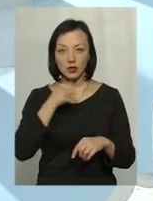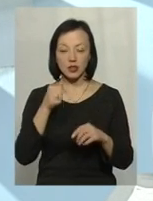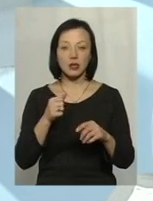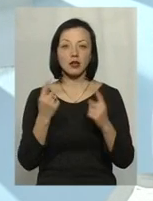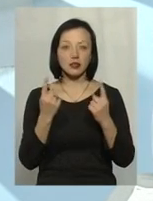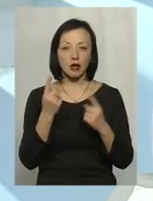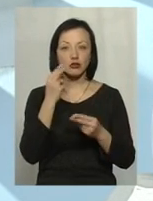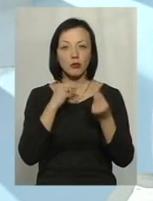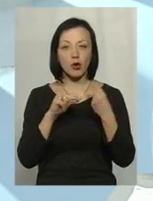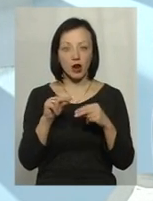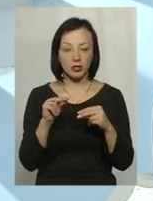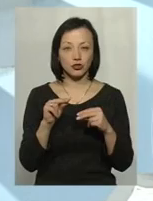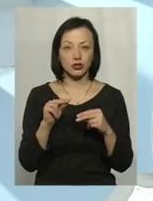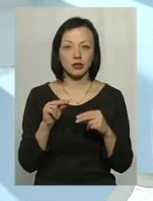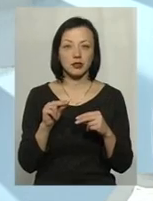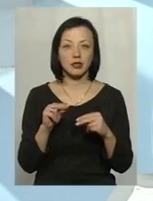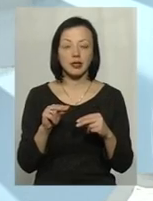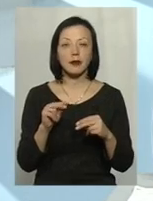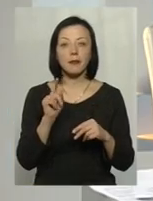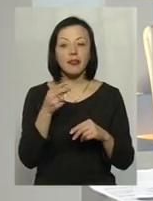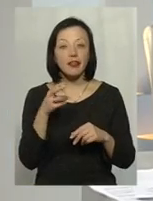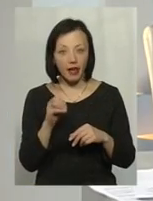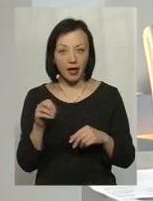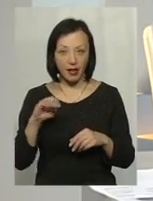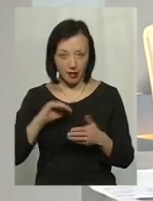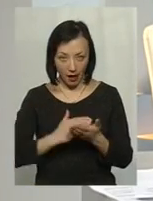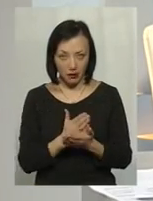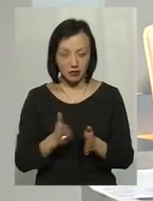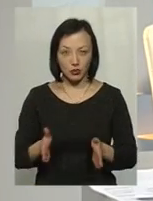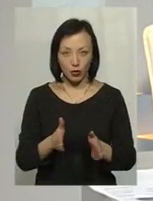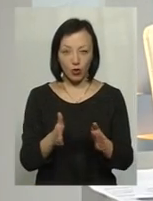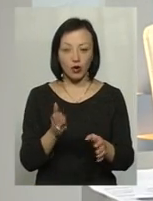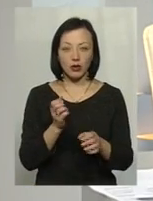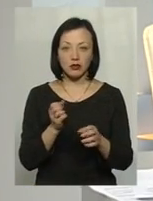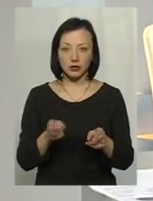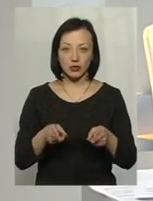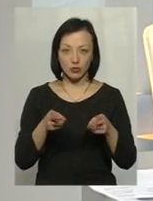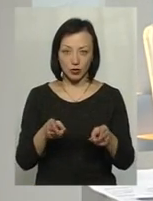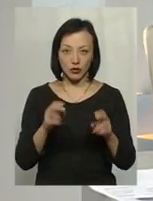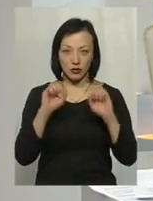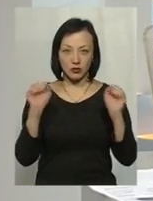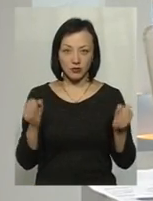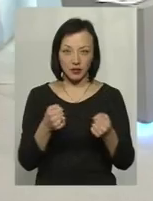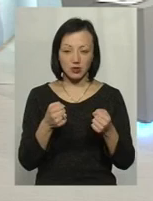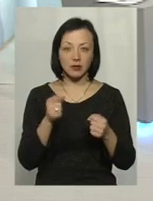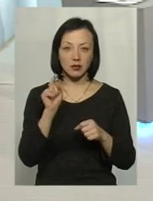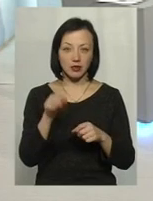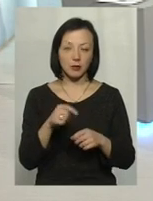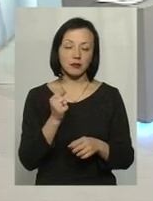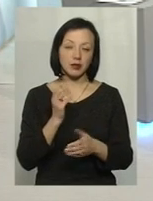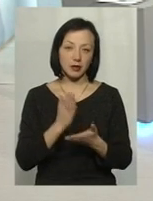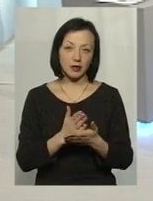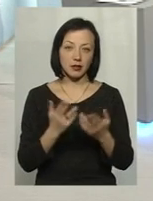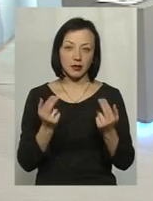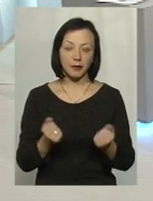значно покращили територіальні громади. Тобто там, де якісні дороги, там скоєні злочини з перевищенням швидкості? Там з перевищенням швидкості, угу.